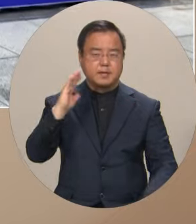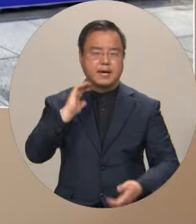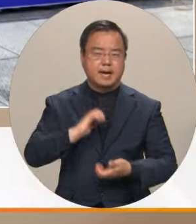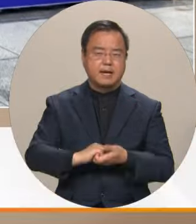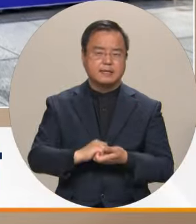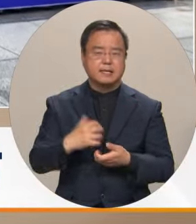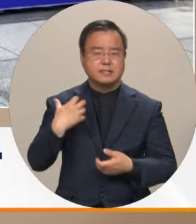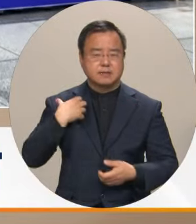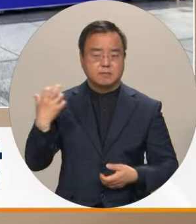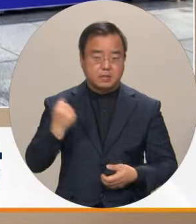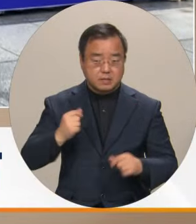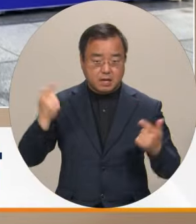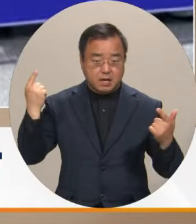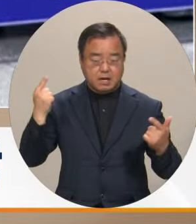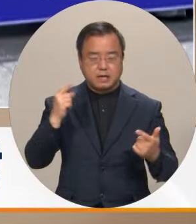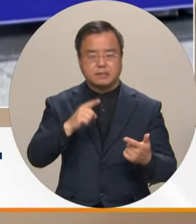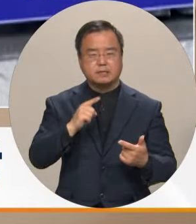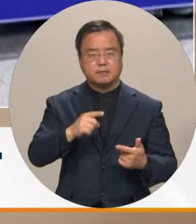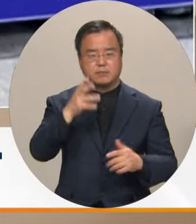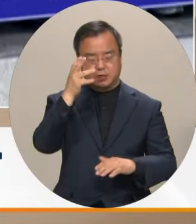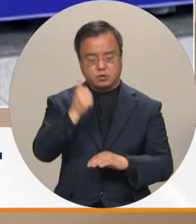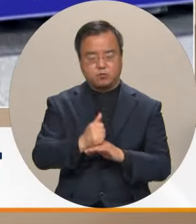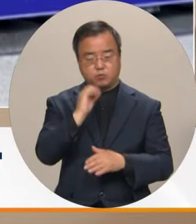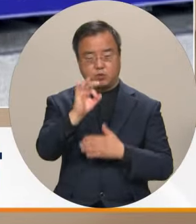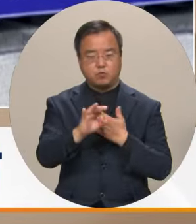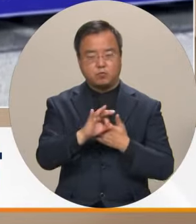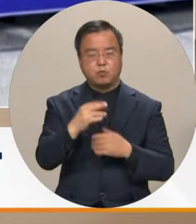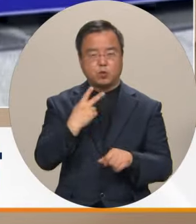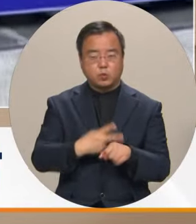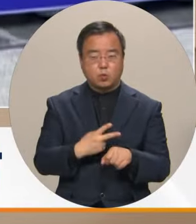인해서 학생의 인권과 권리만 강조하고이 한계와 책임이 없어서 결과적으로 교사가 학생을 통제할